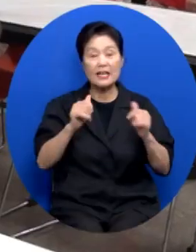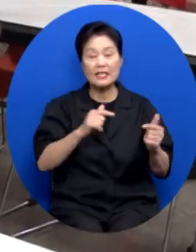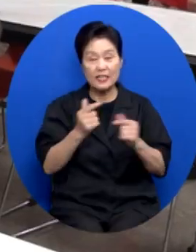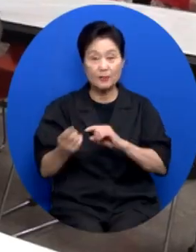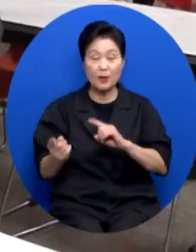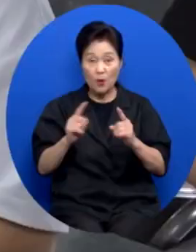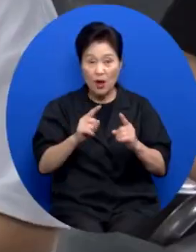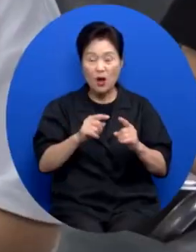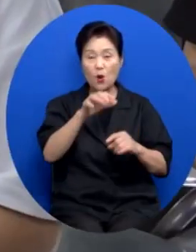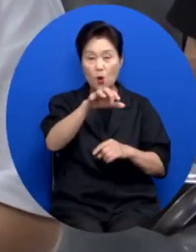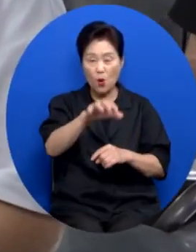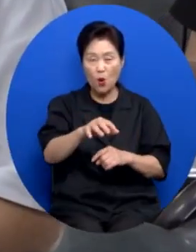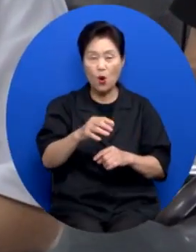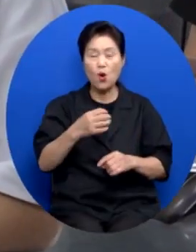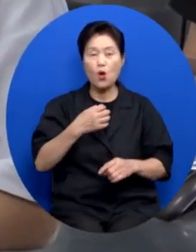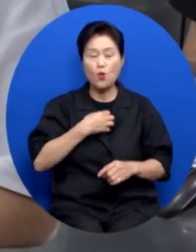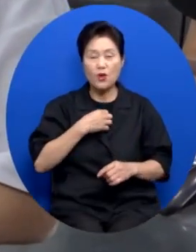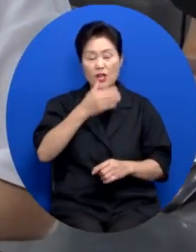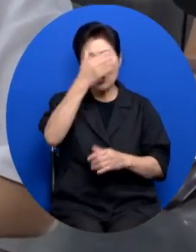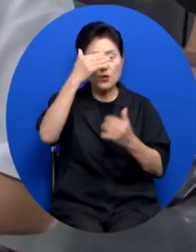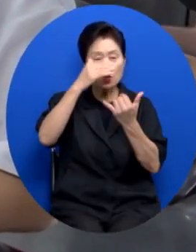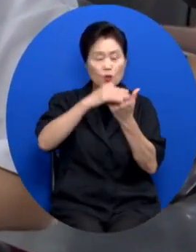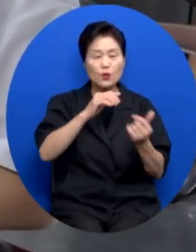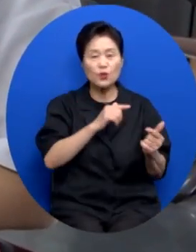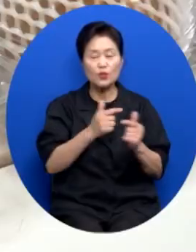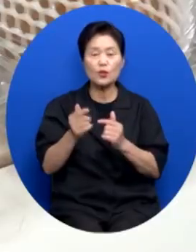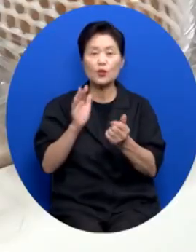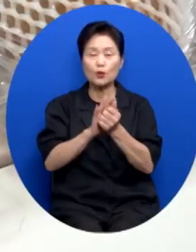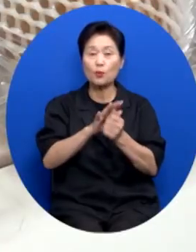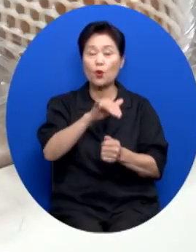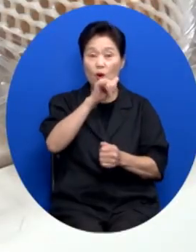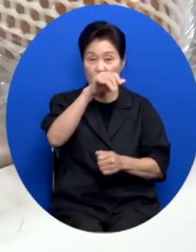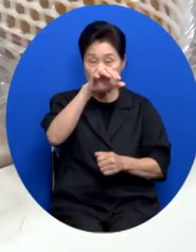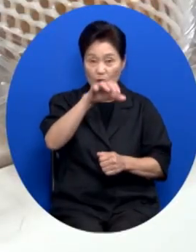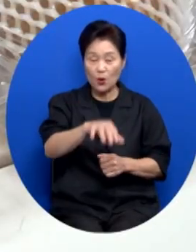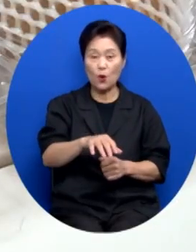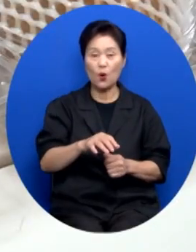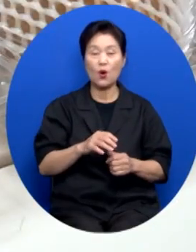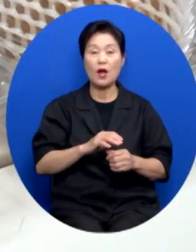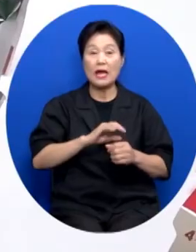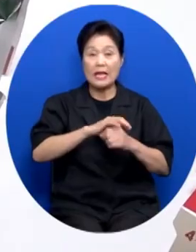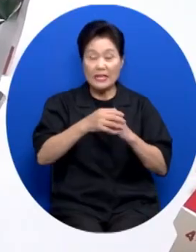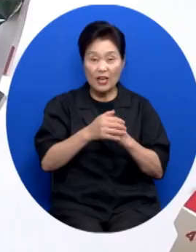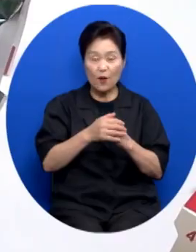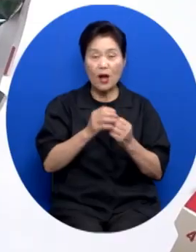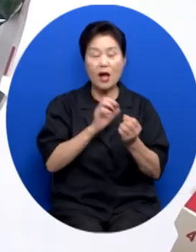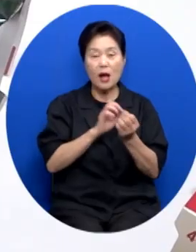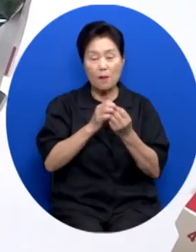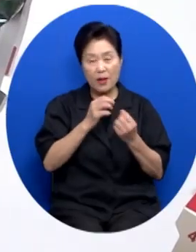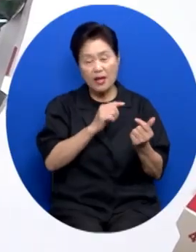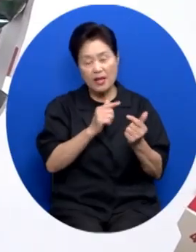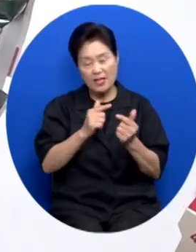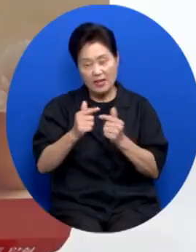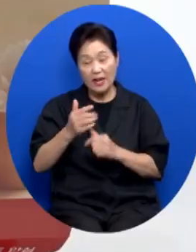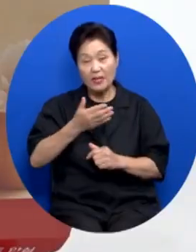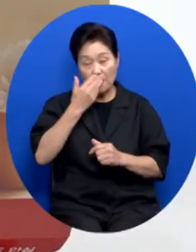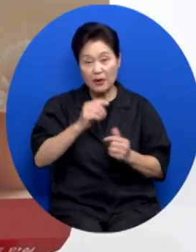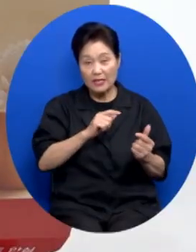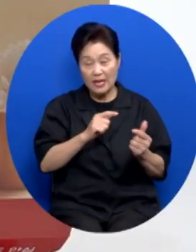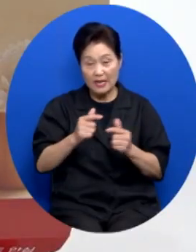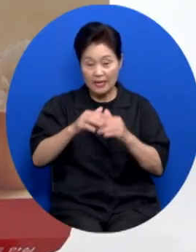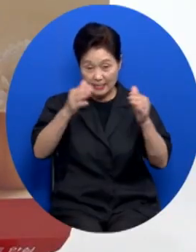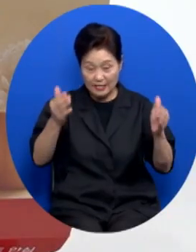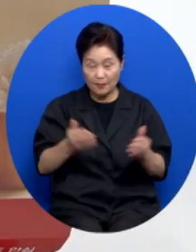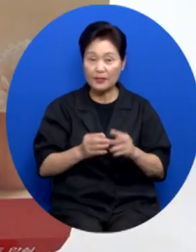자활시설, 위기청소년 사업 등을 진행하는 안나의 집에 곰탕과 사과, 배등이 담긴 구세군 식자재 키트